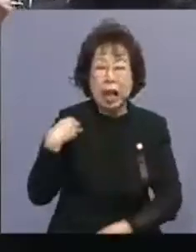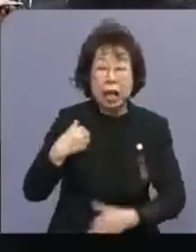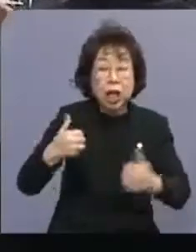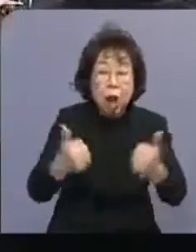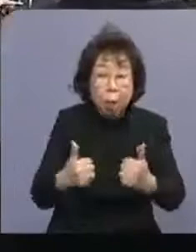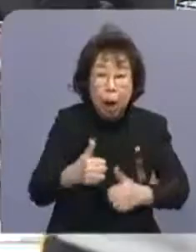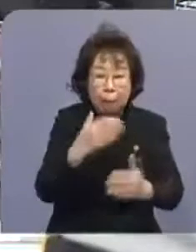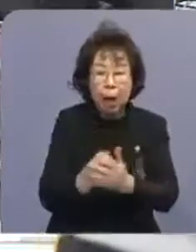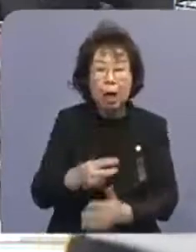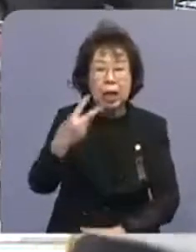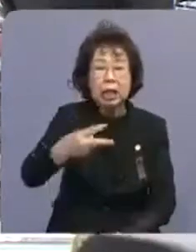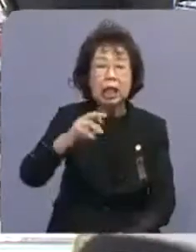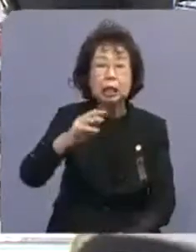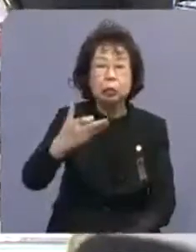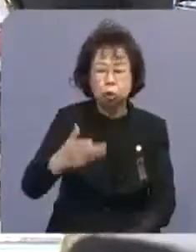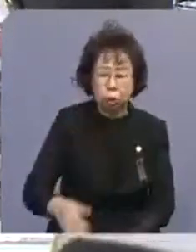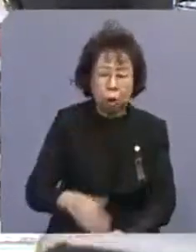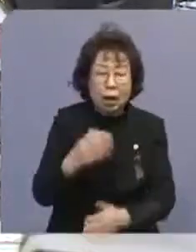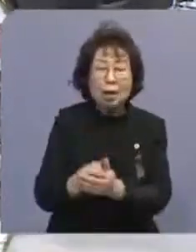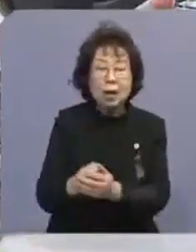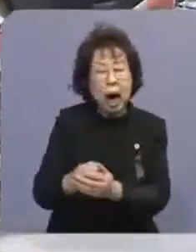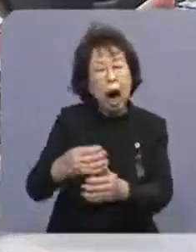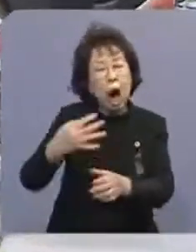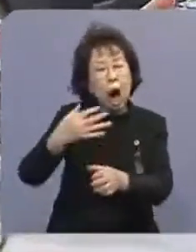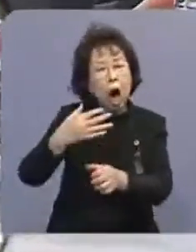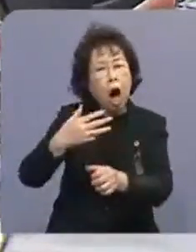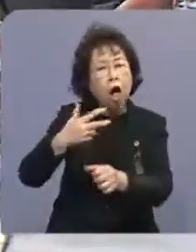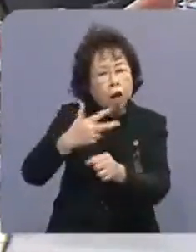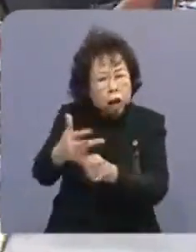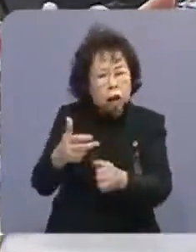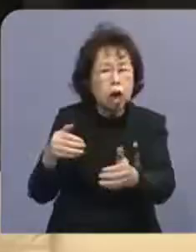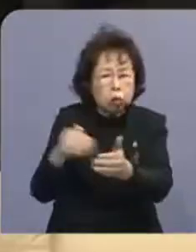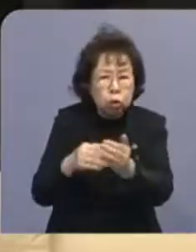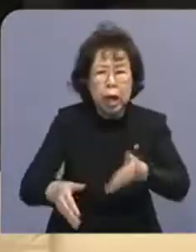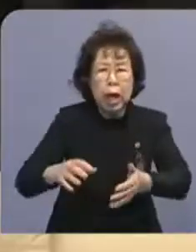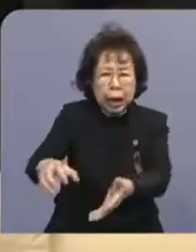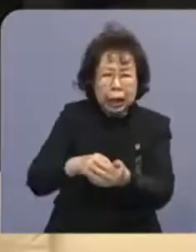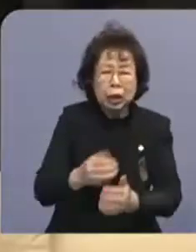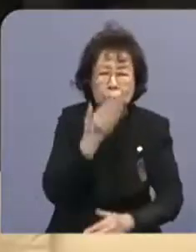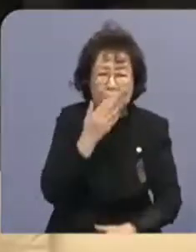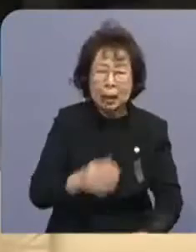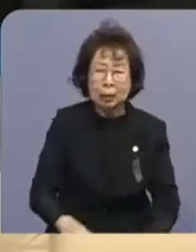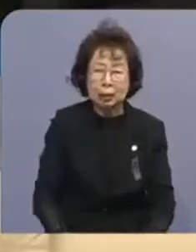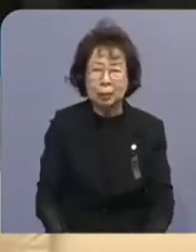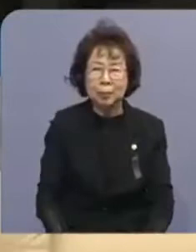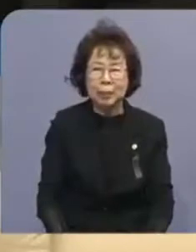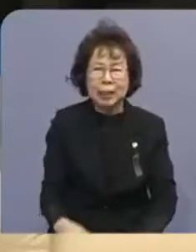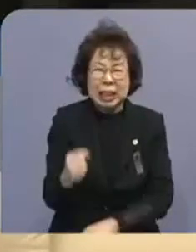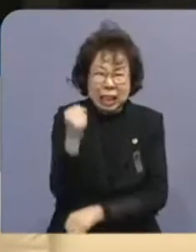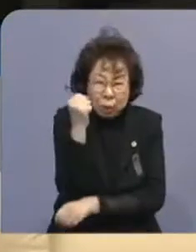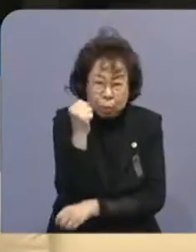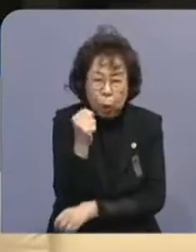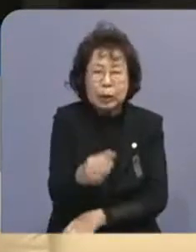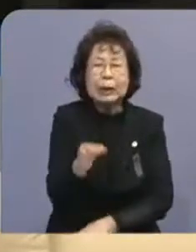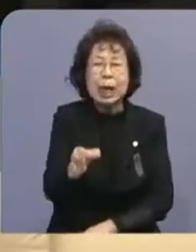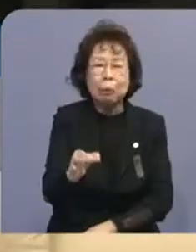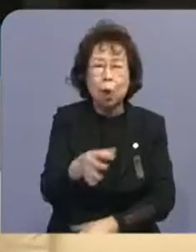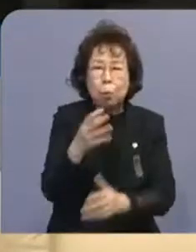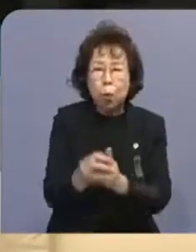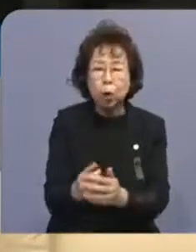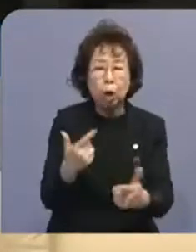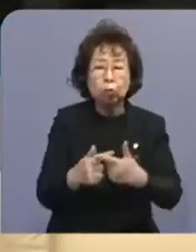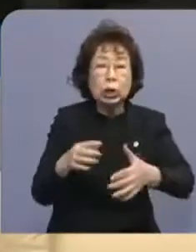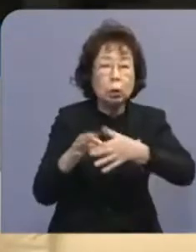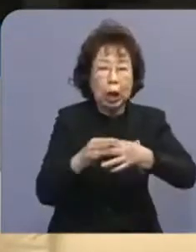세계중앙예탁기관협의회도 2029년 부산에 유치할 계획입니다. 최근에 국제적인 금융자본들이 부산에 대한 관심이